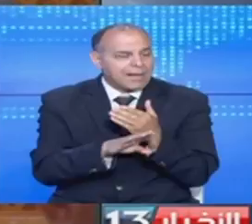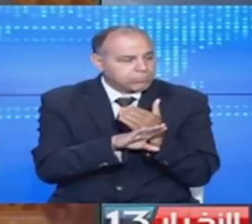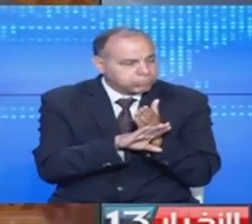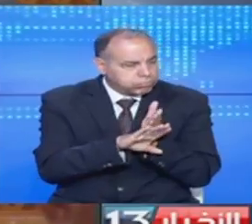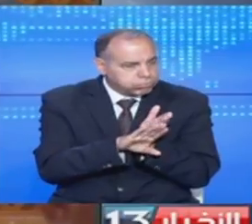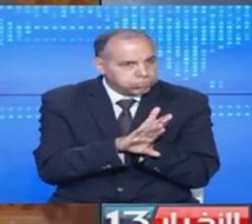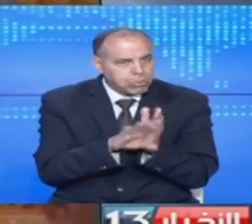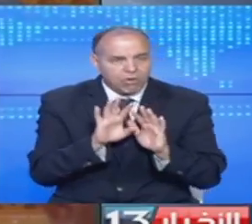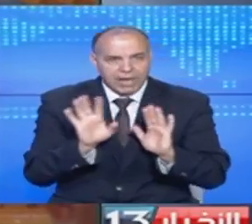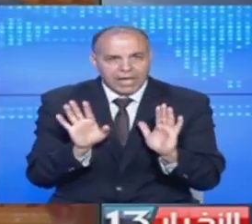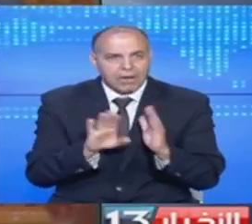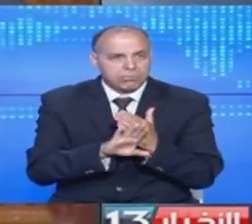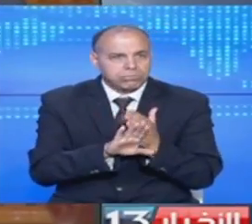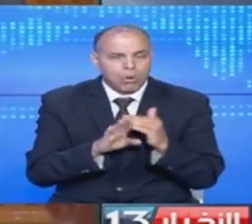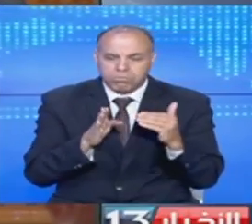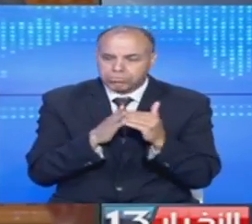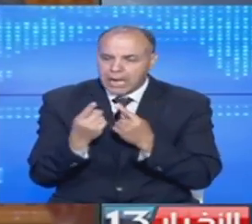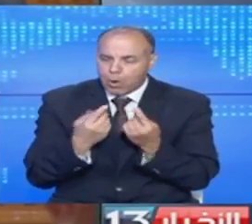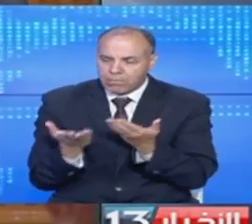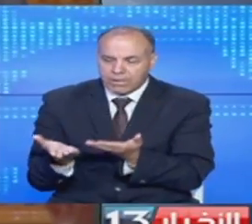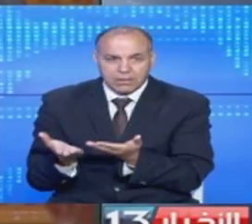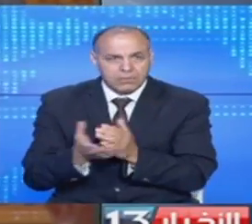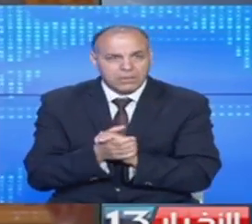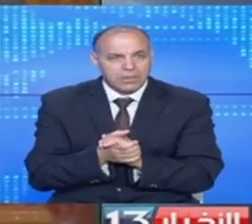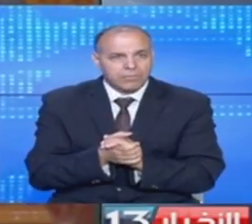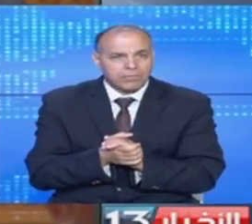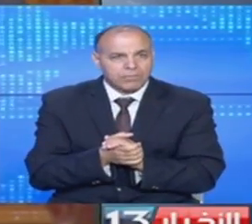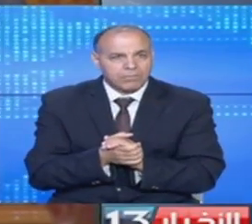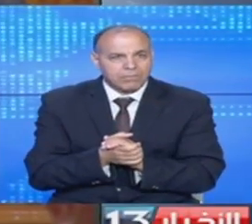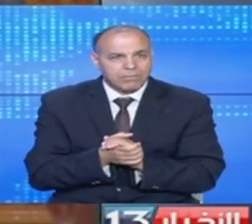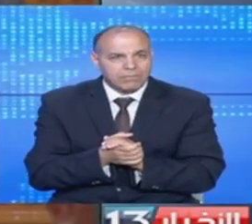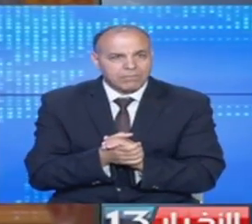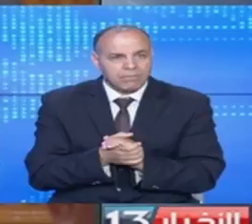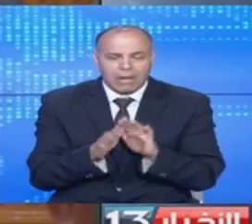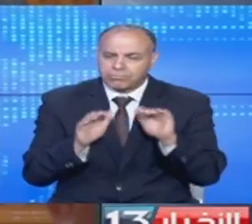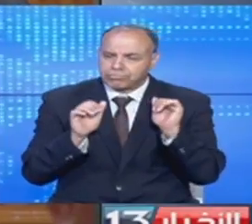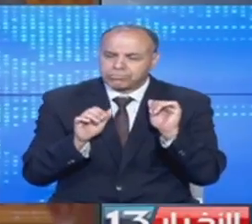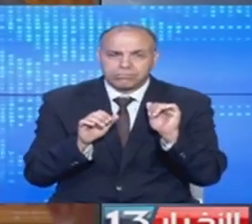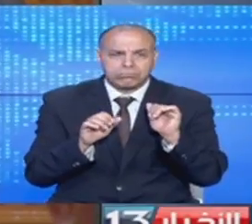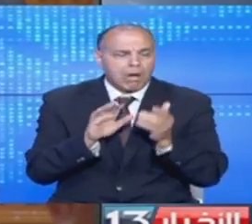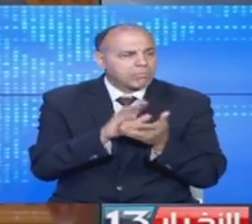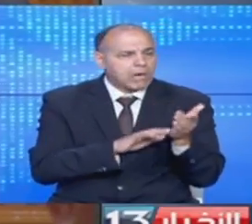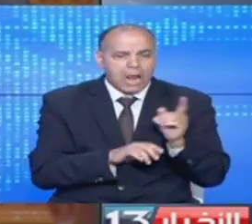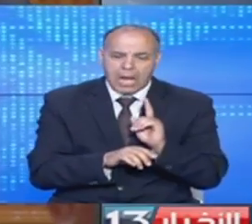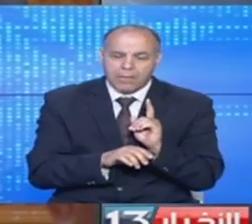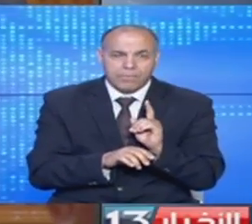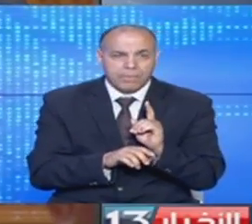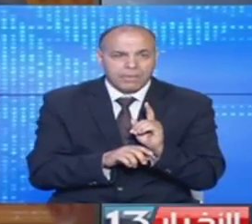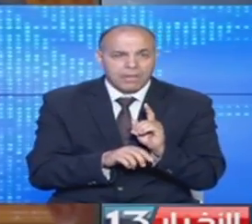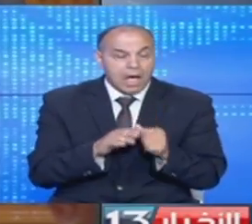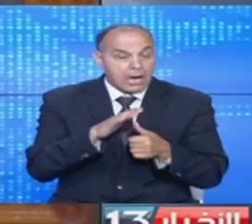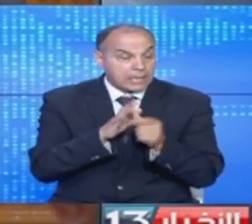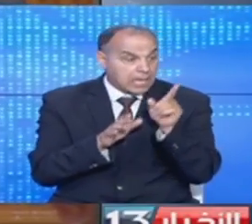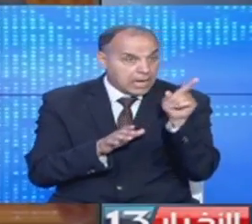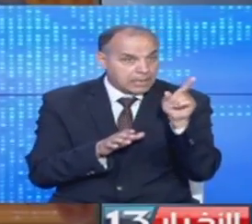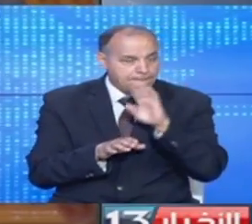آخر الشوط وإلى آخر نهاية الحوار، أنه لا نفتتح جلسة ثم يغادر، لأنه أنت يا سيد